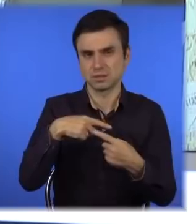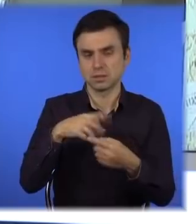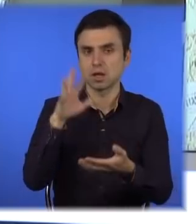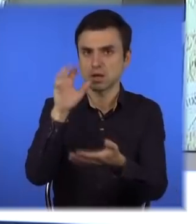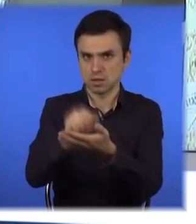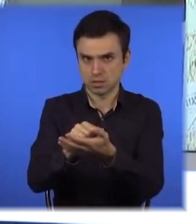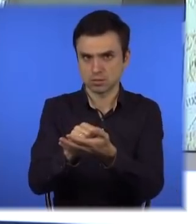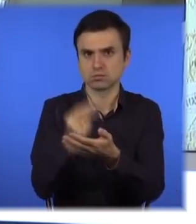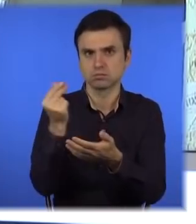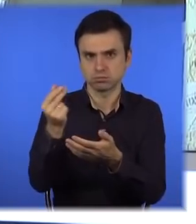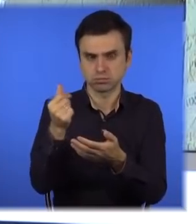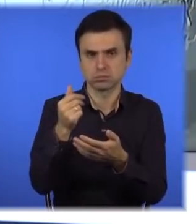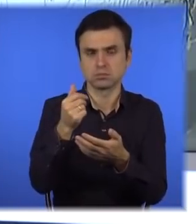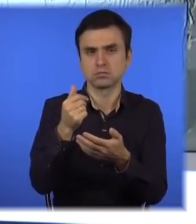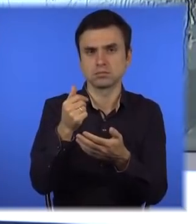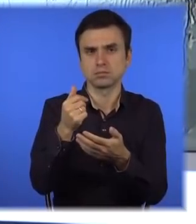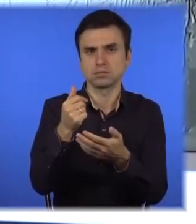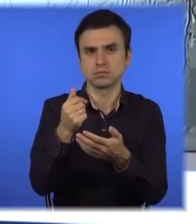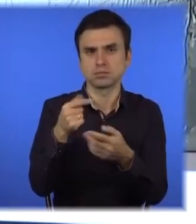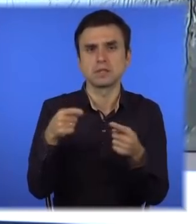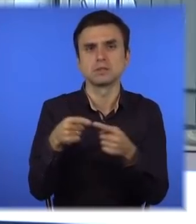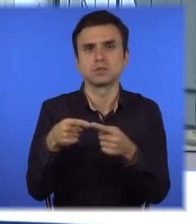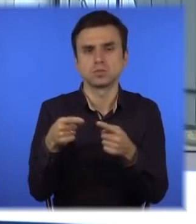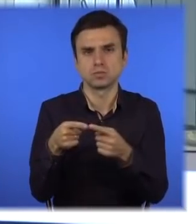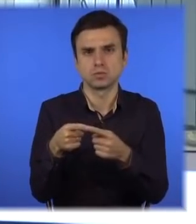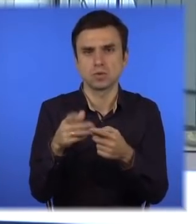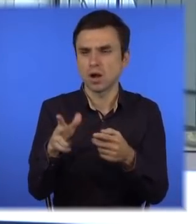району почав набирати обертів після того, як до старої